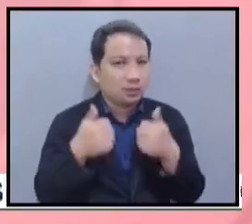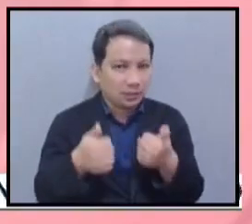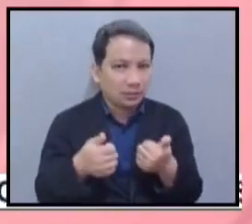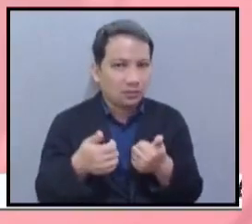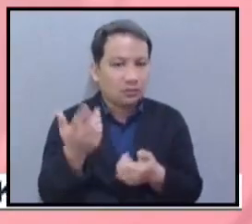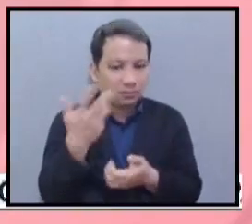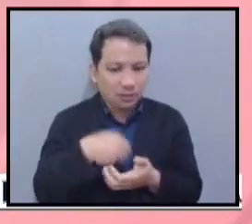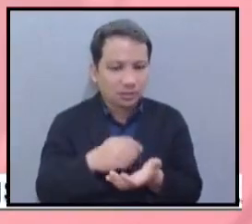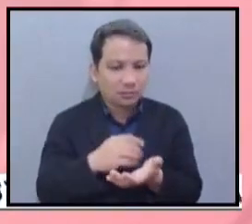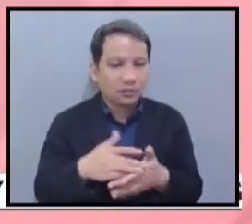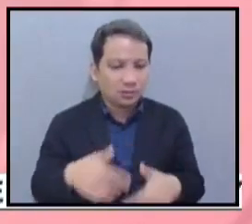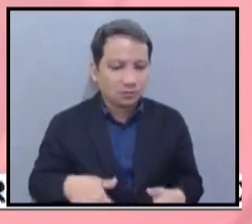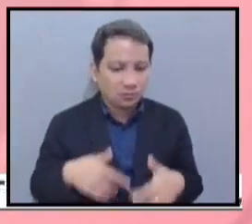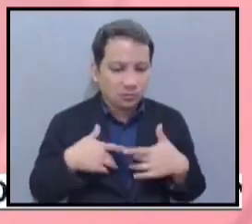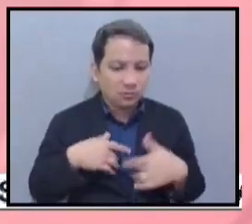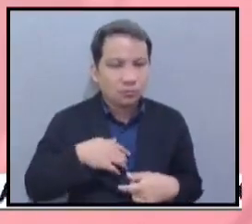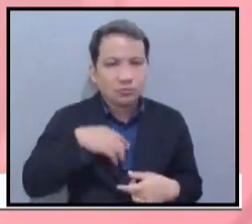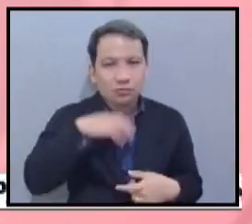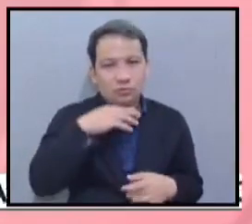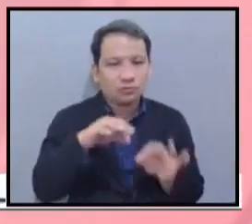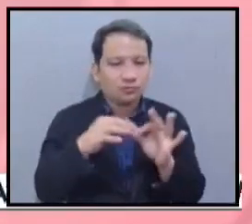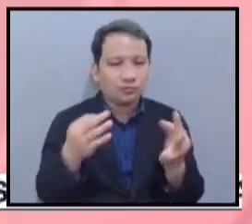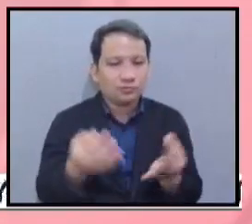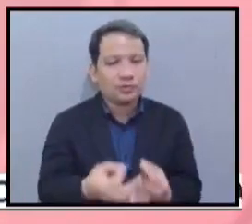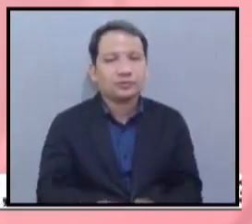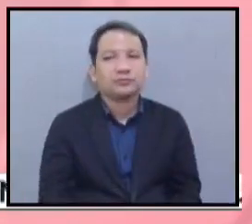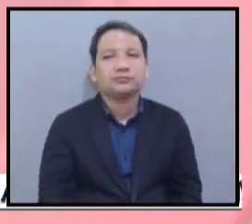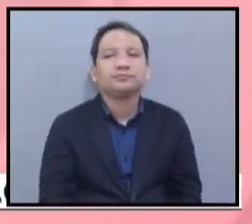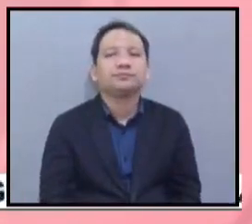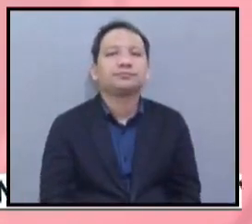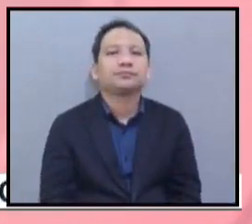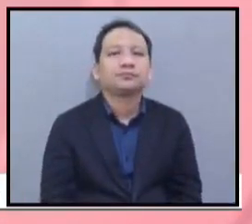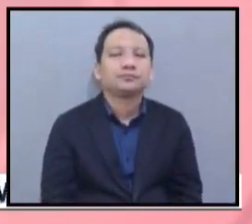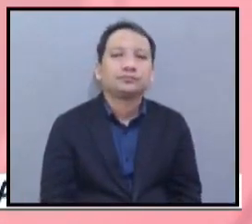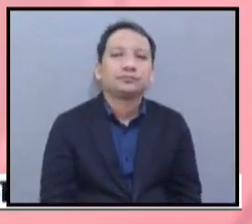busog-lusog ang family. Balik sa iyo, Diyan. Maraming salamat sa iyo, Noel Talakay.